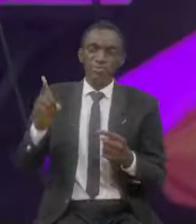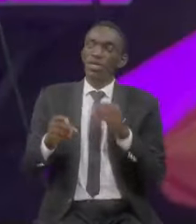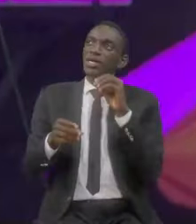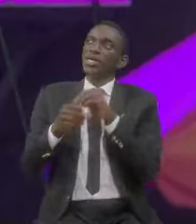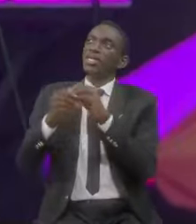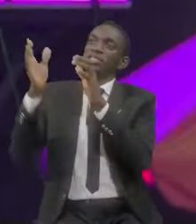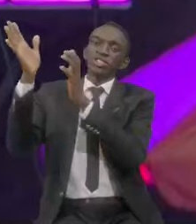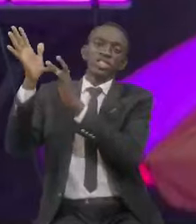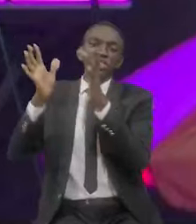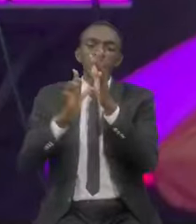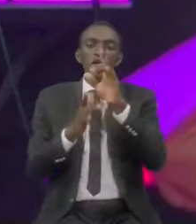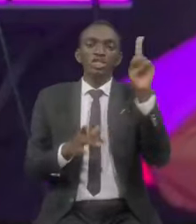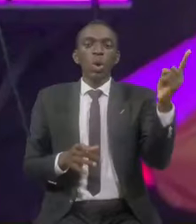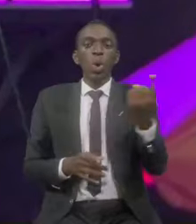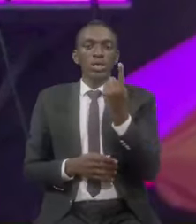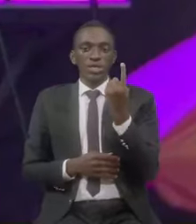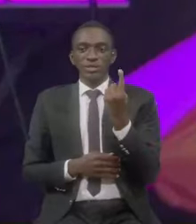en Jésus seul,